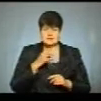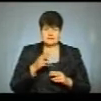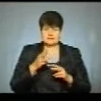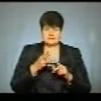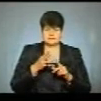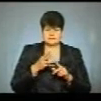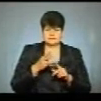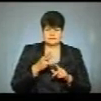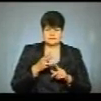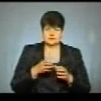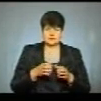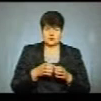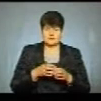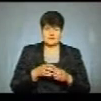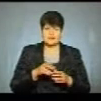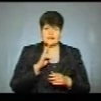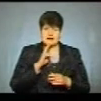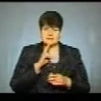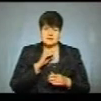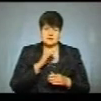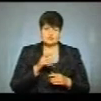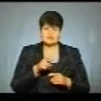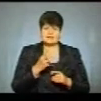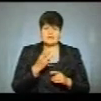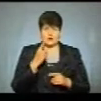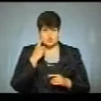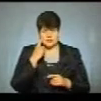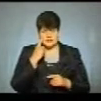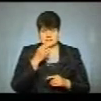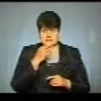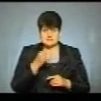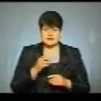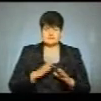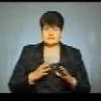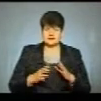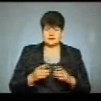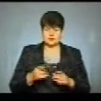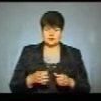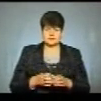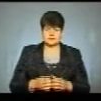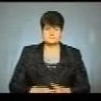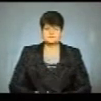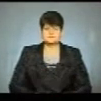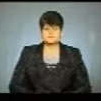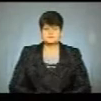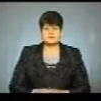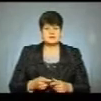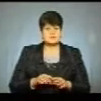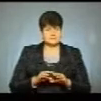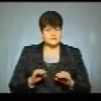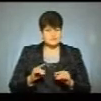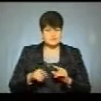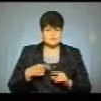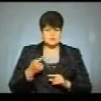замикає трійку лідерів команда Кременець Академія. У них 3 очки, повідомив тренер тернопільської команди Василь Івагеш. На цьому у мене